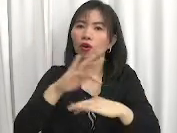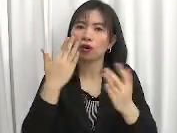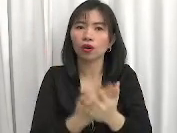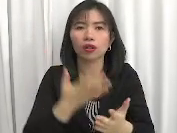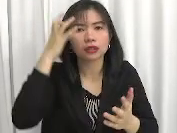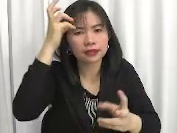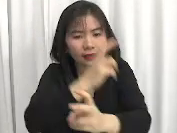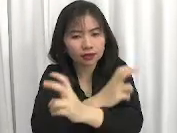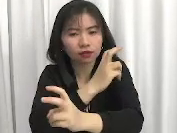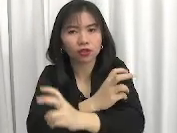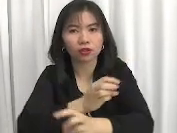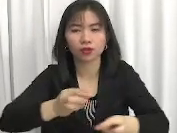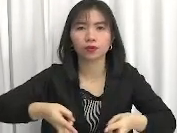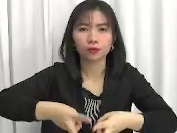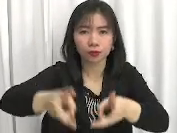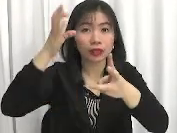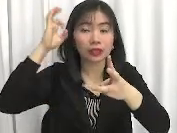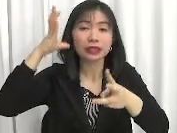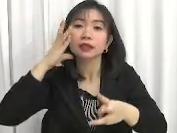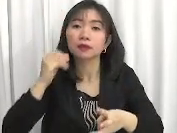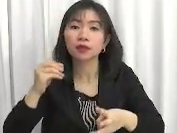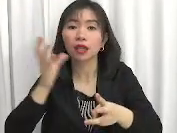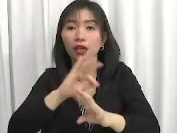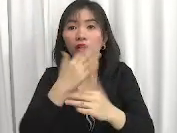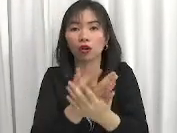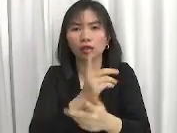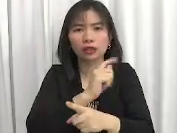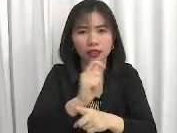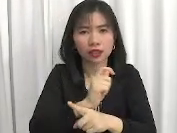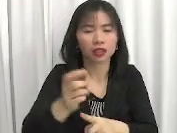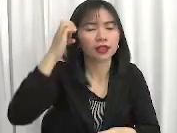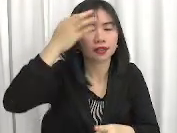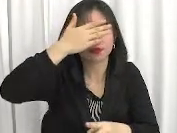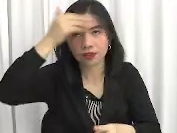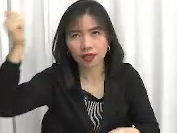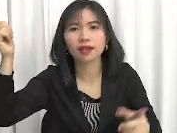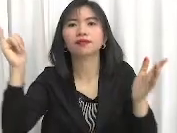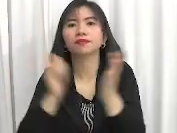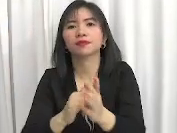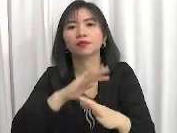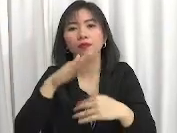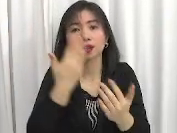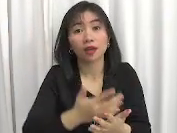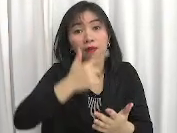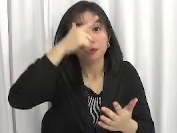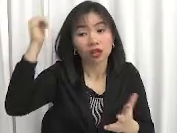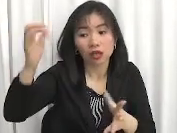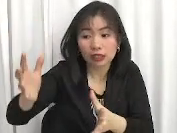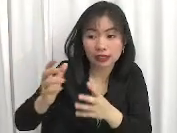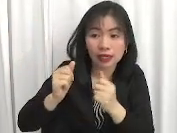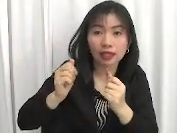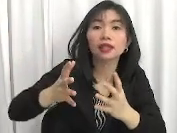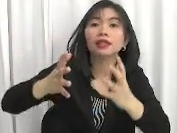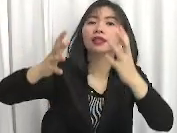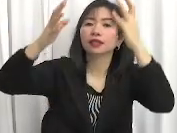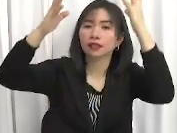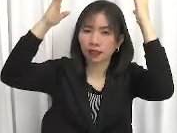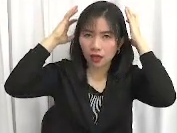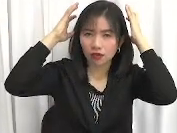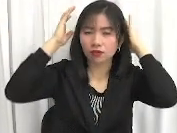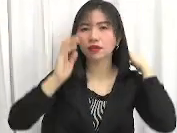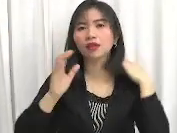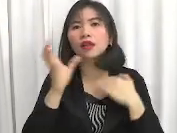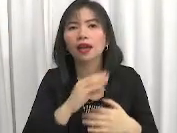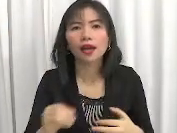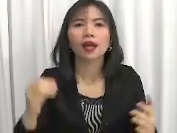yung pagsasanay, ay talagang makakalimutan niya. Yeah. No? Ay, kasi alam mo, Brad, daig ng crown